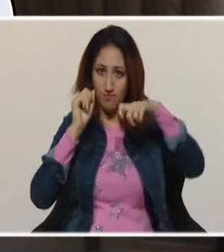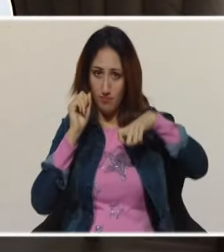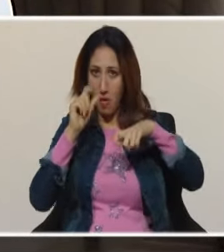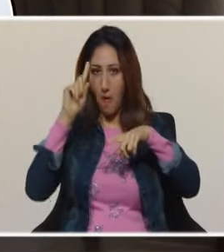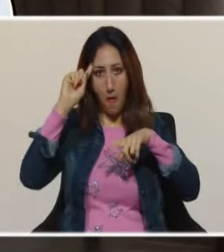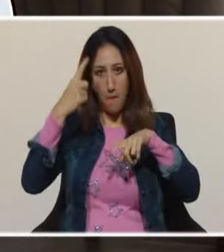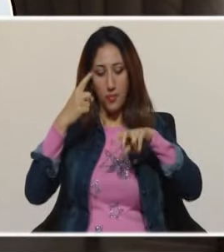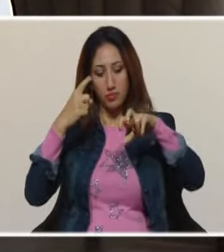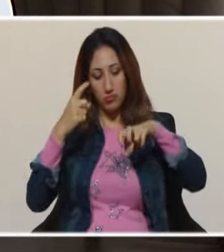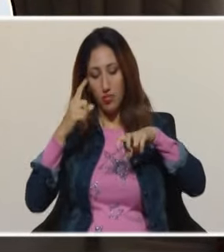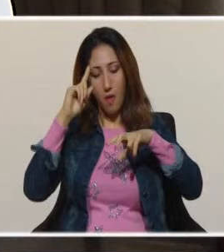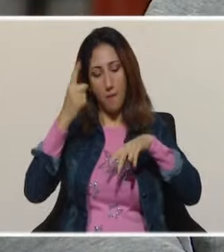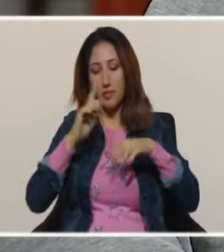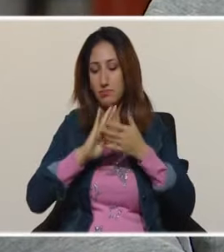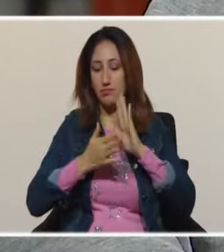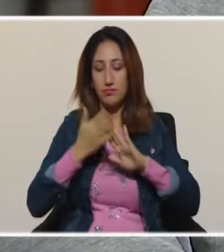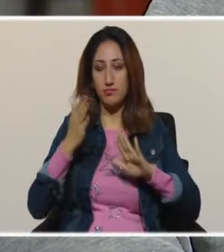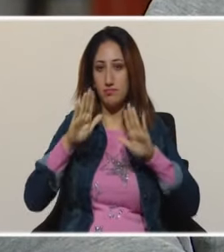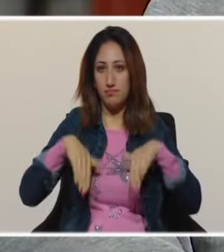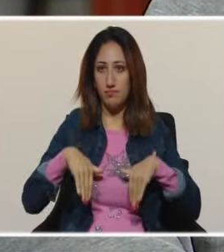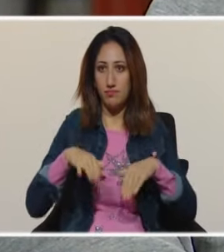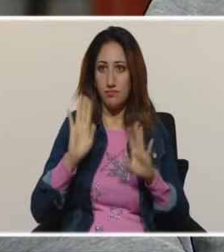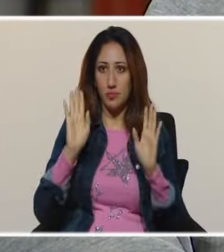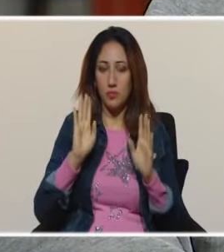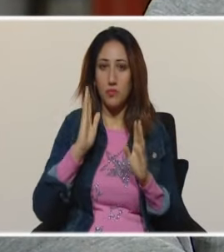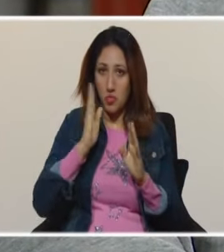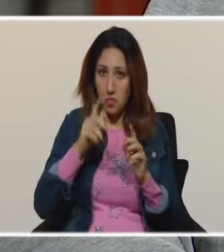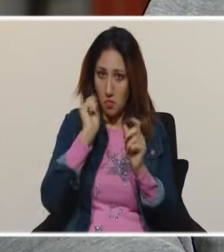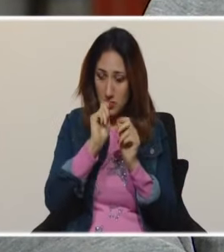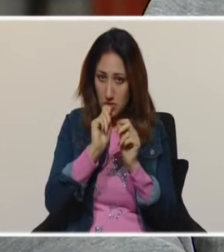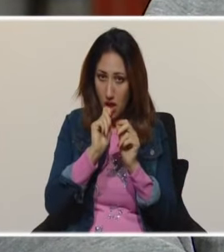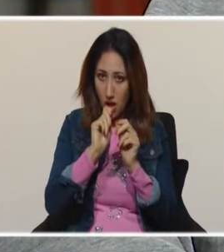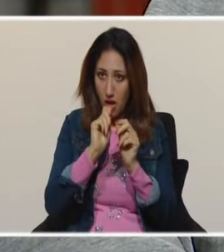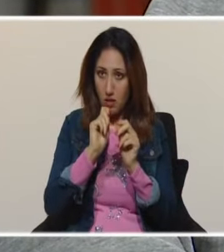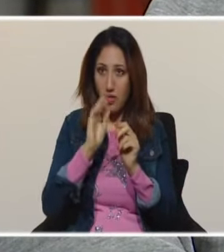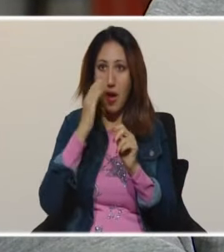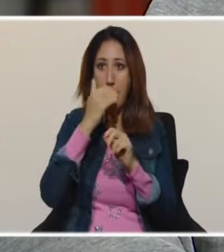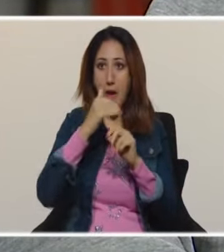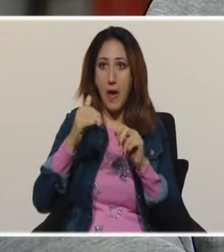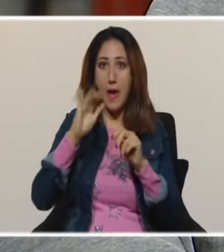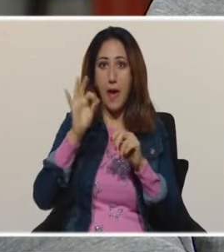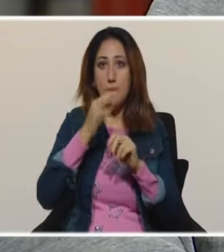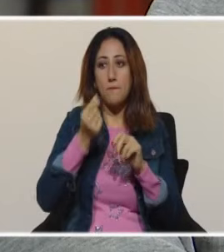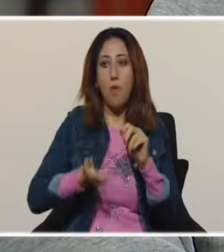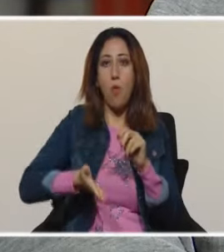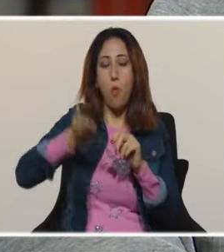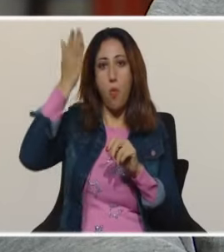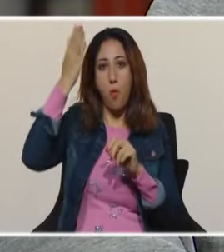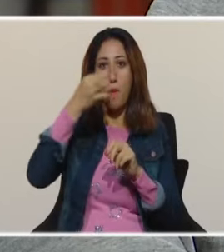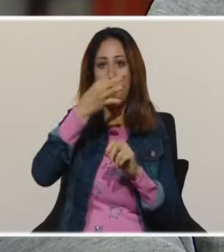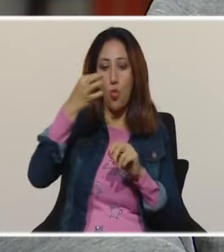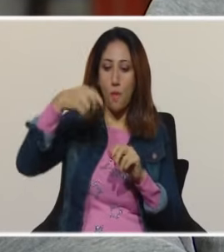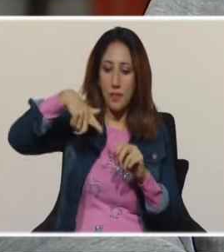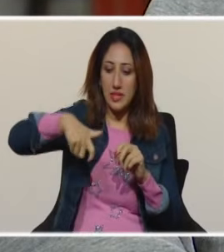اخرها. فما عادش في تصليح الا حاله واحده، ان احنا نعمل عمليه مكلفه حركه